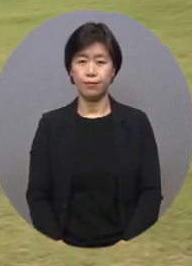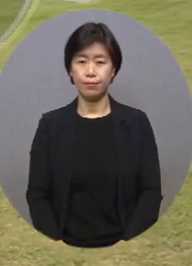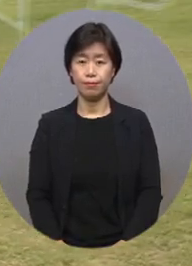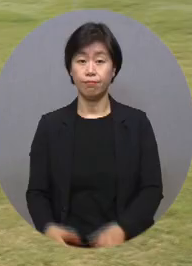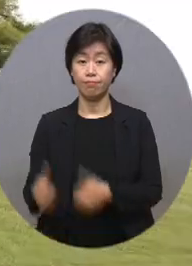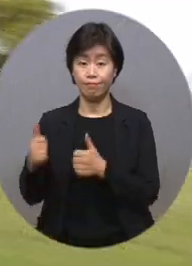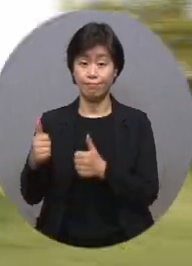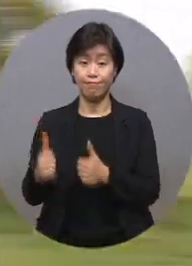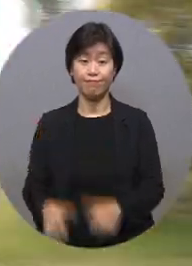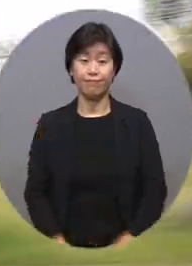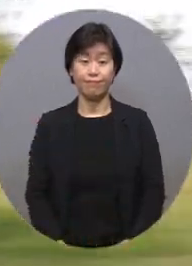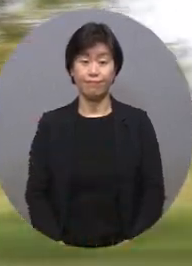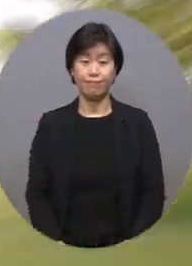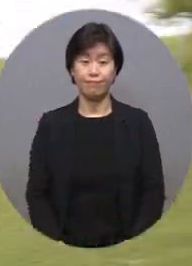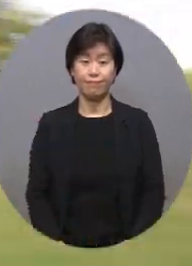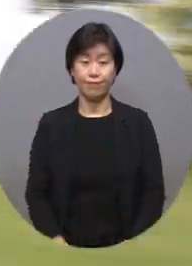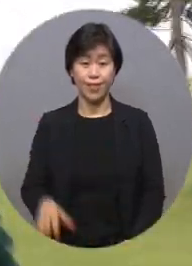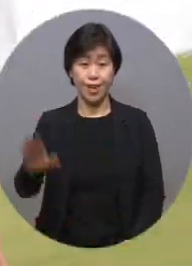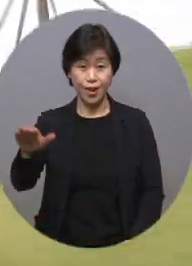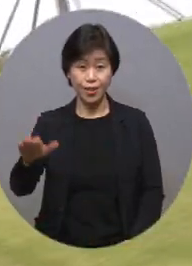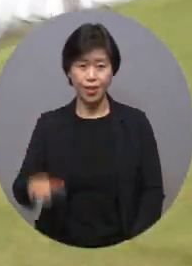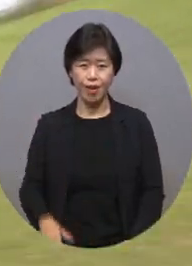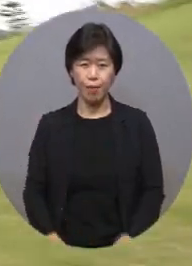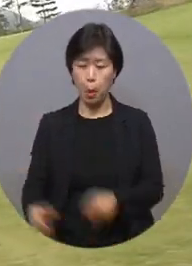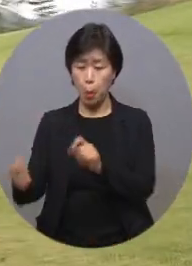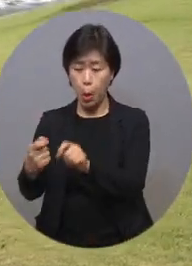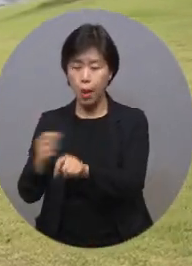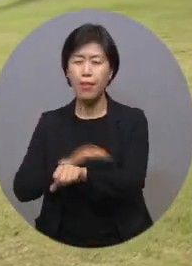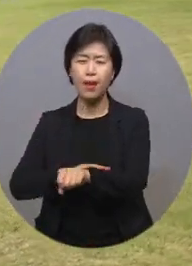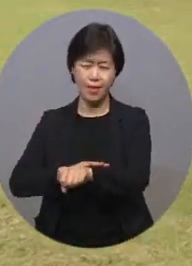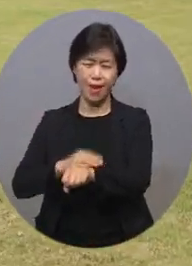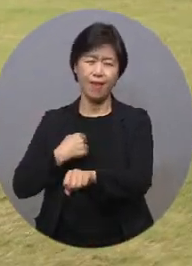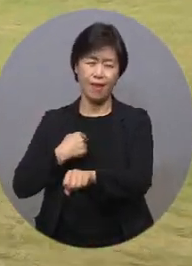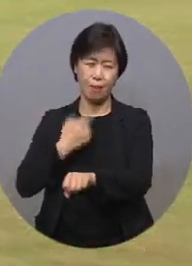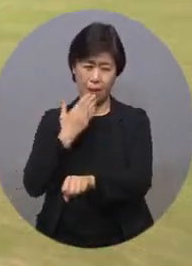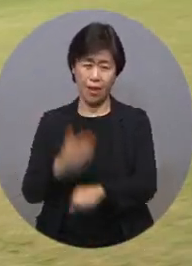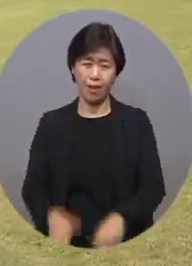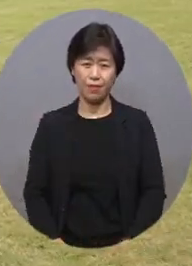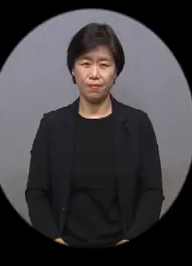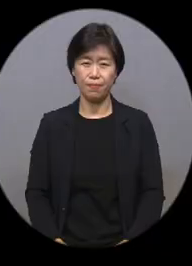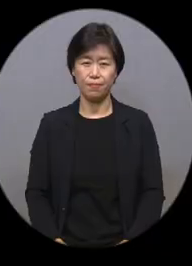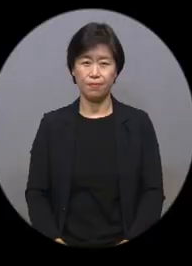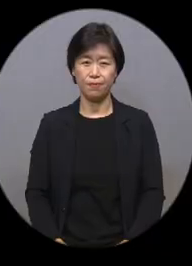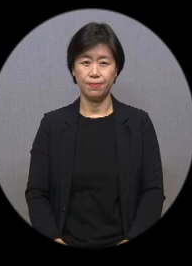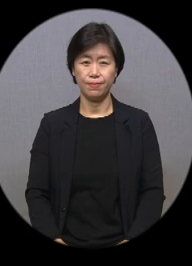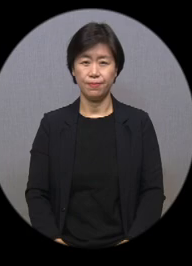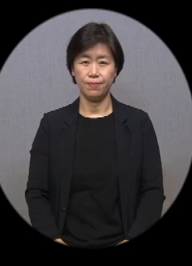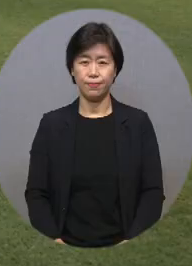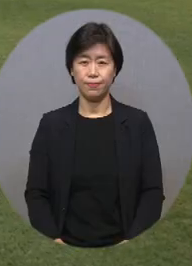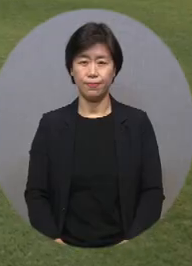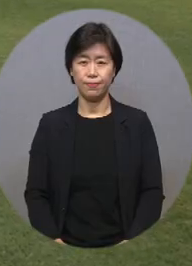굿샷! 언니, 어프로치 잘해볼게요. 할 수 있어. 할 수 있어. 고고고!